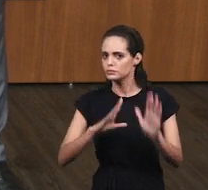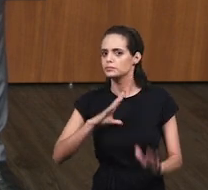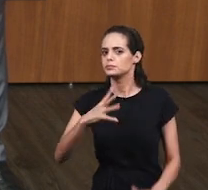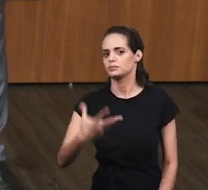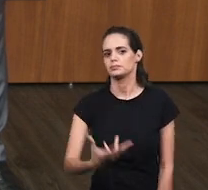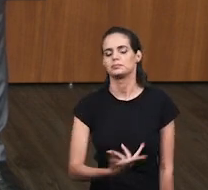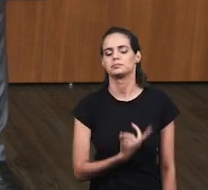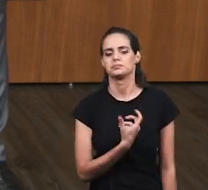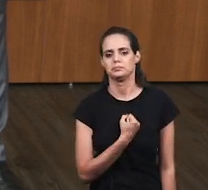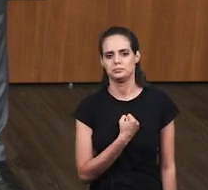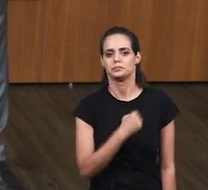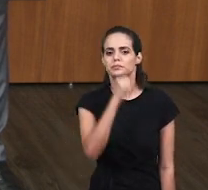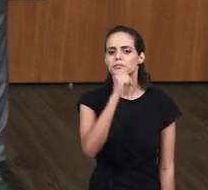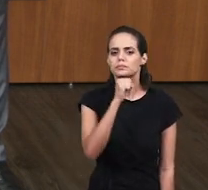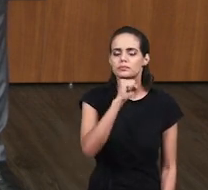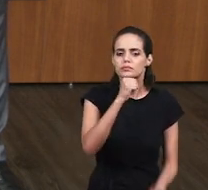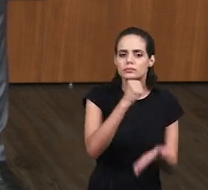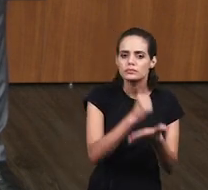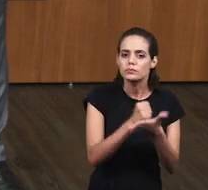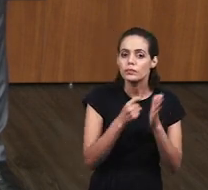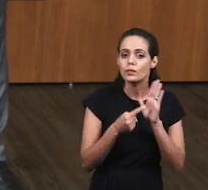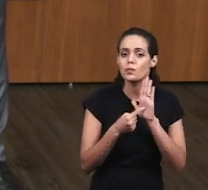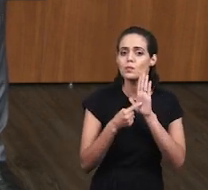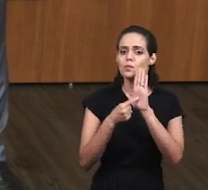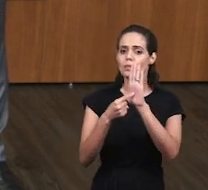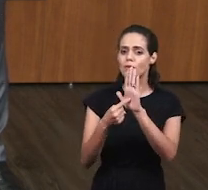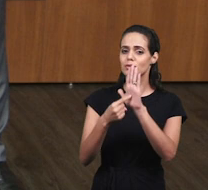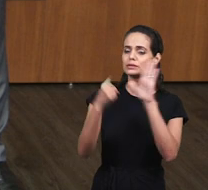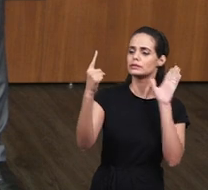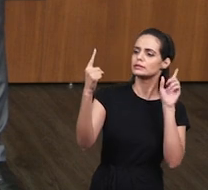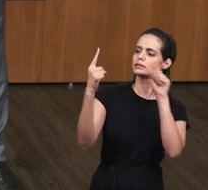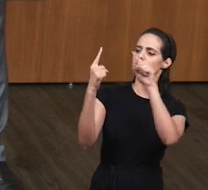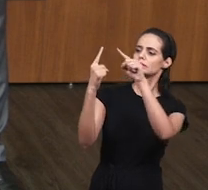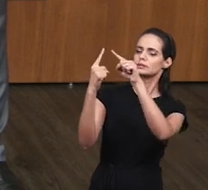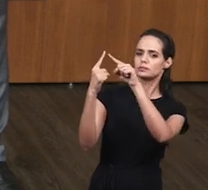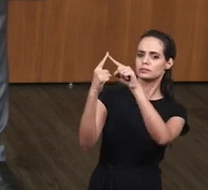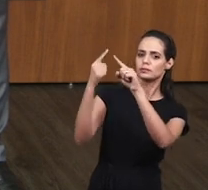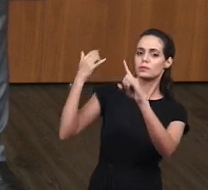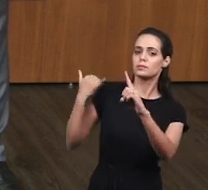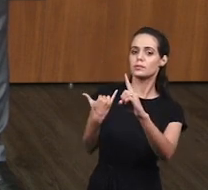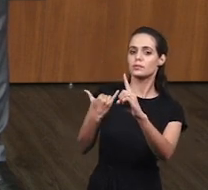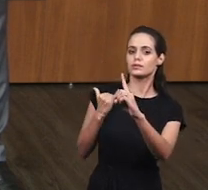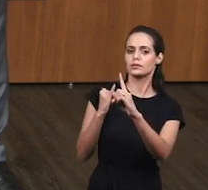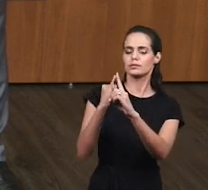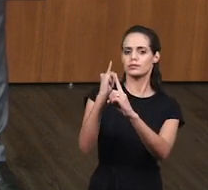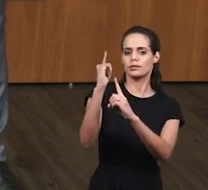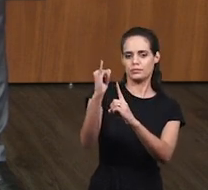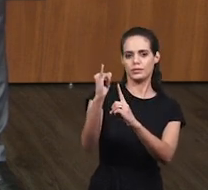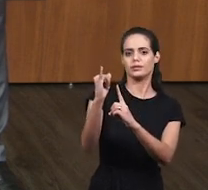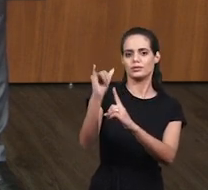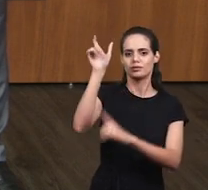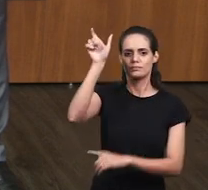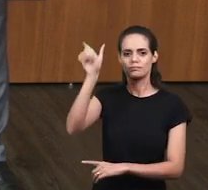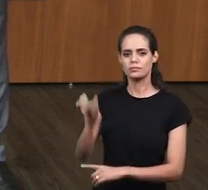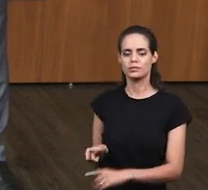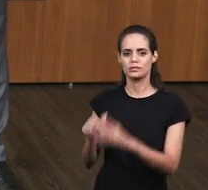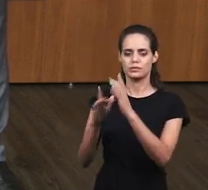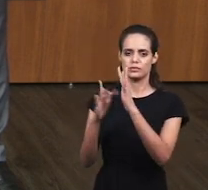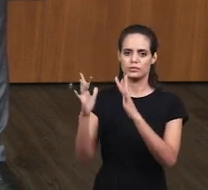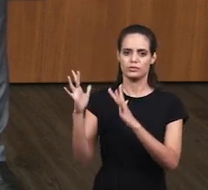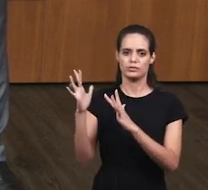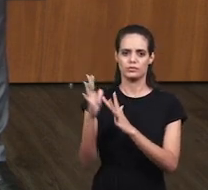rédemption. L'Ancien Testament pointe prophétiquement à Jésus comme l'homme, prophète,